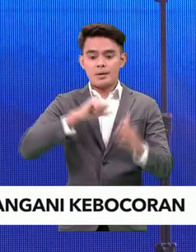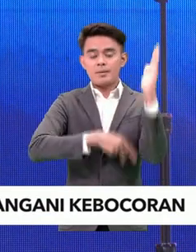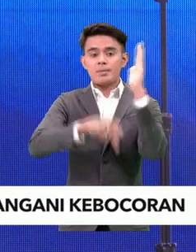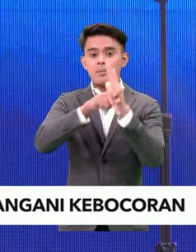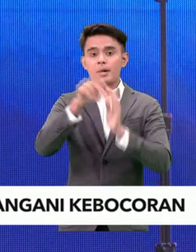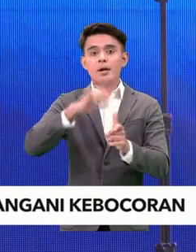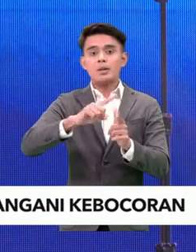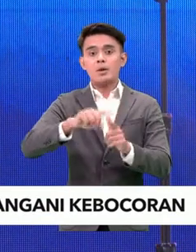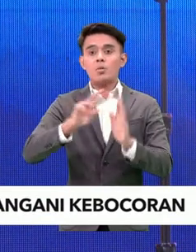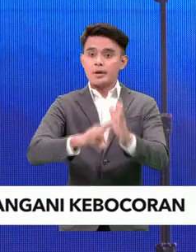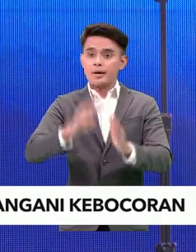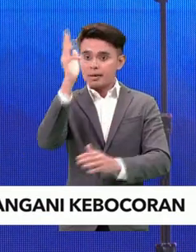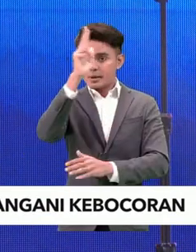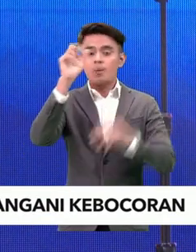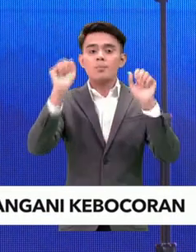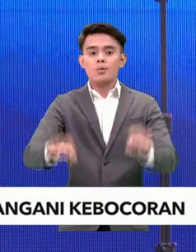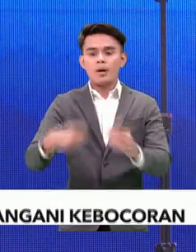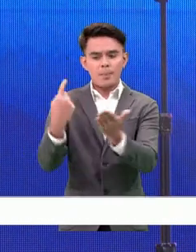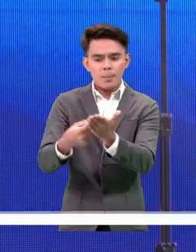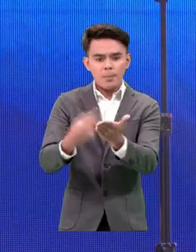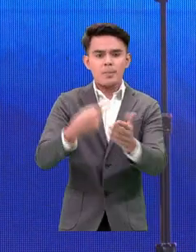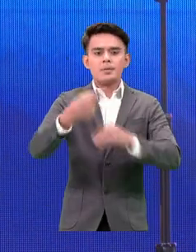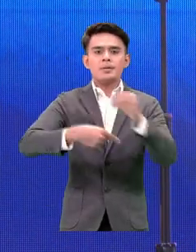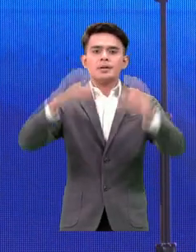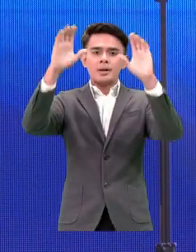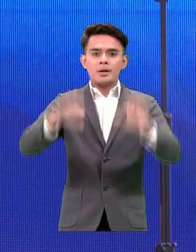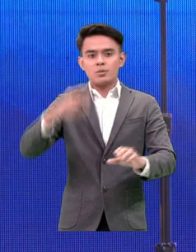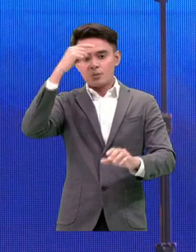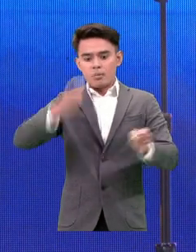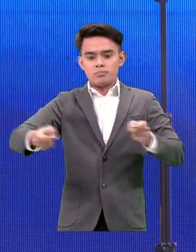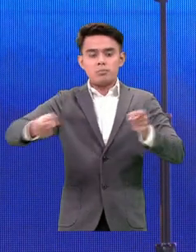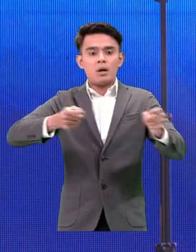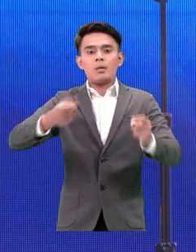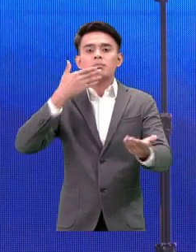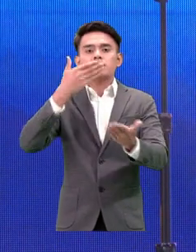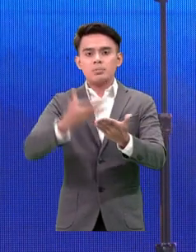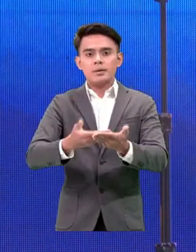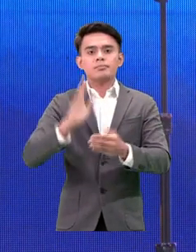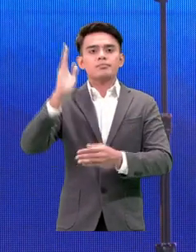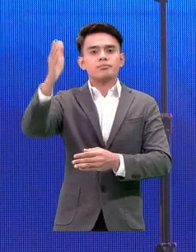kerajaan, dapat memberi pandangan dan berbincang tentang kaedah mencapai tadbir urus yang lebih baik.